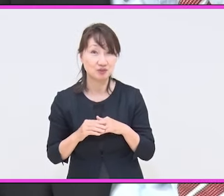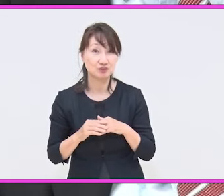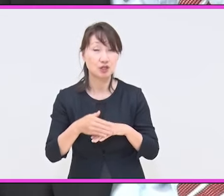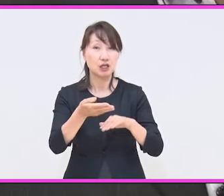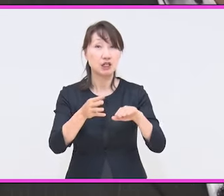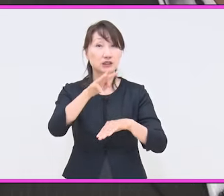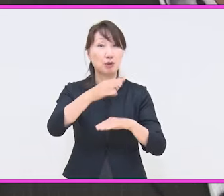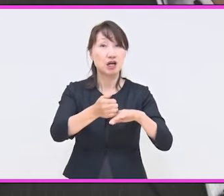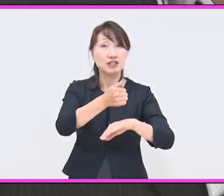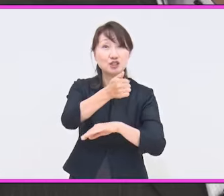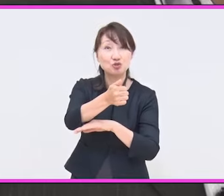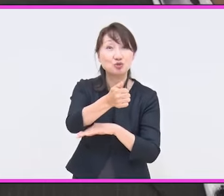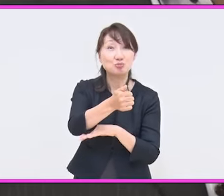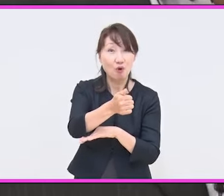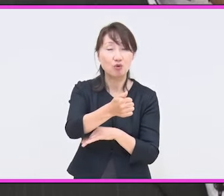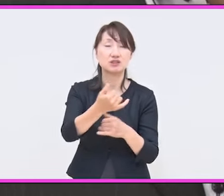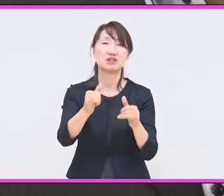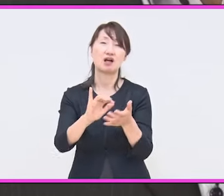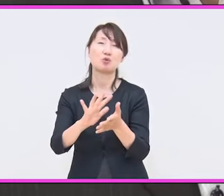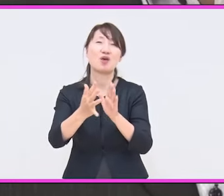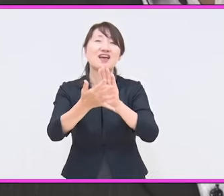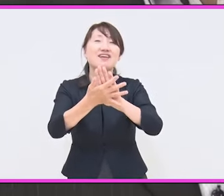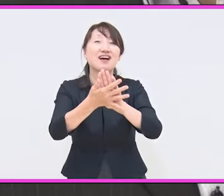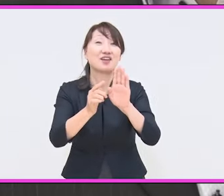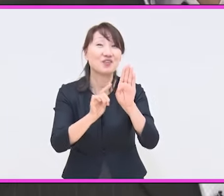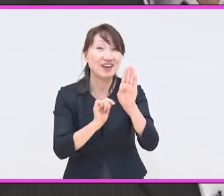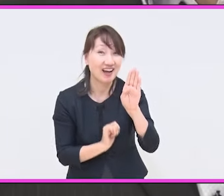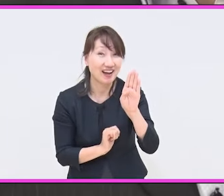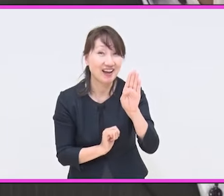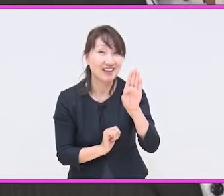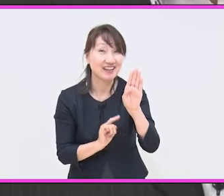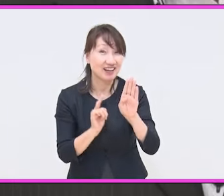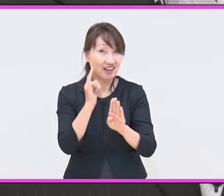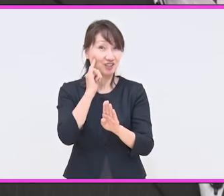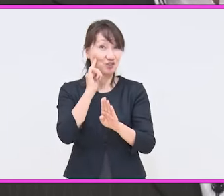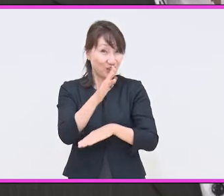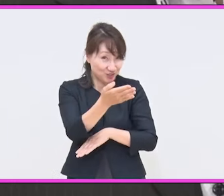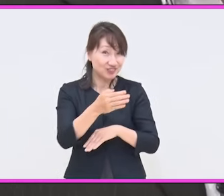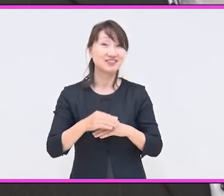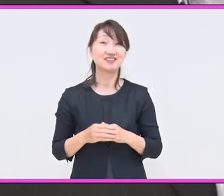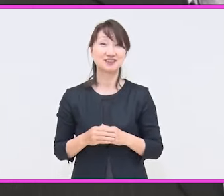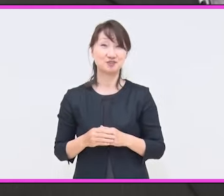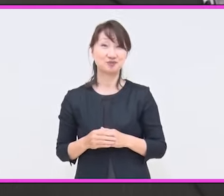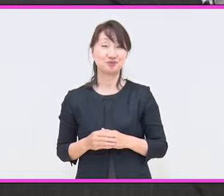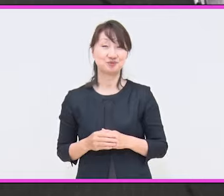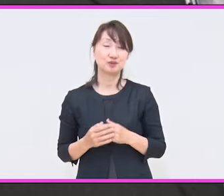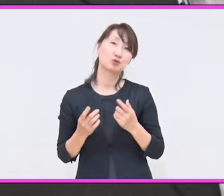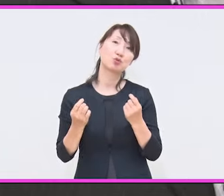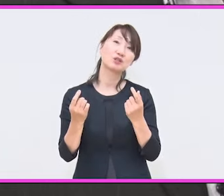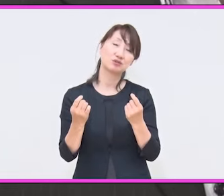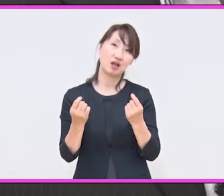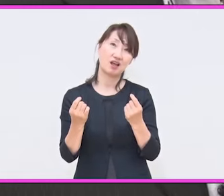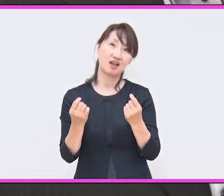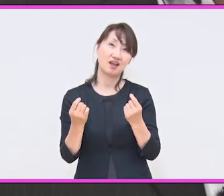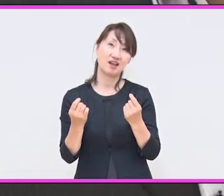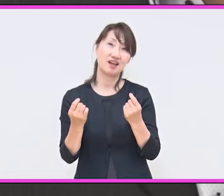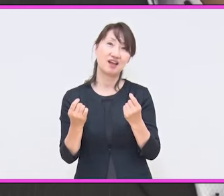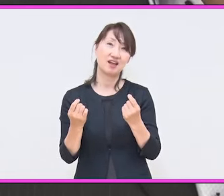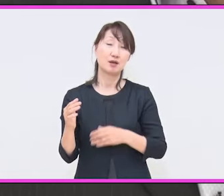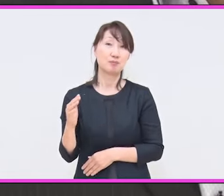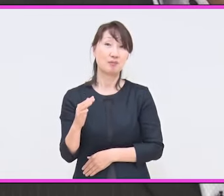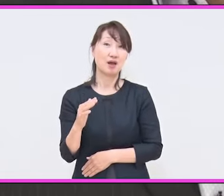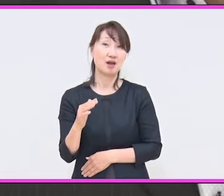社会の変化とか、うん、感じていたりしますかね。 そうですね、で僕ら、決まった